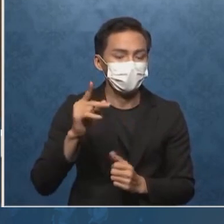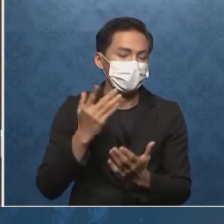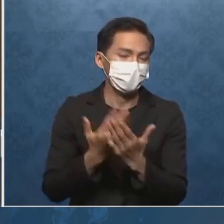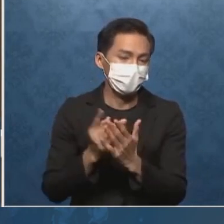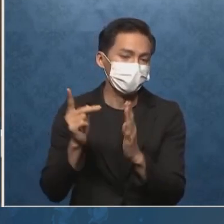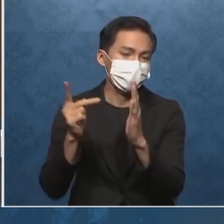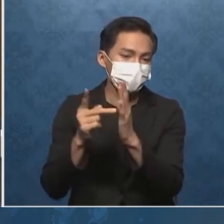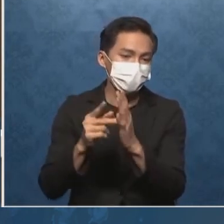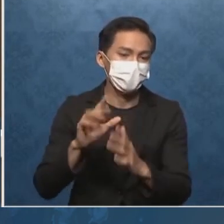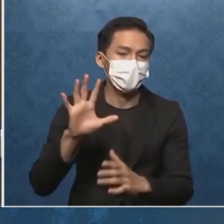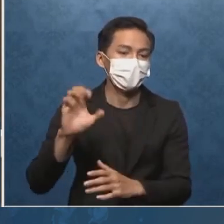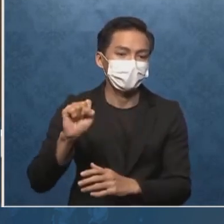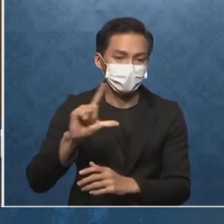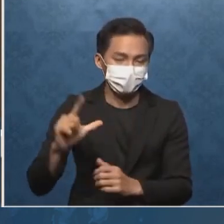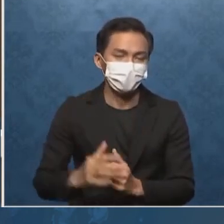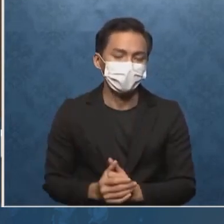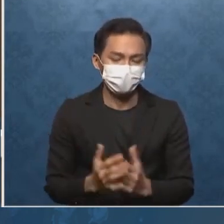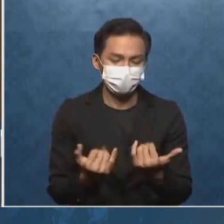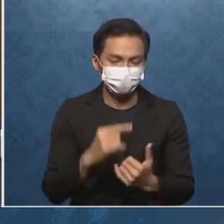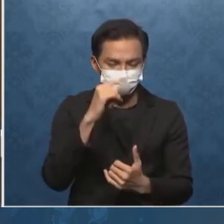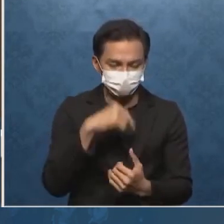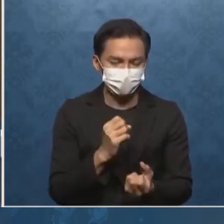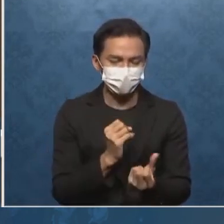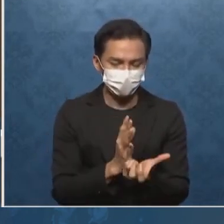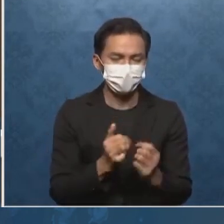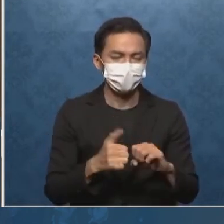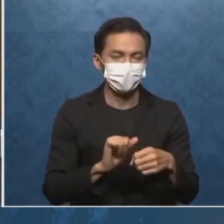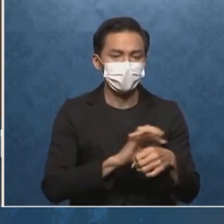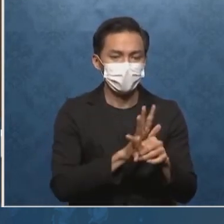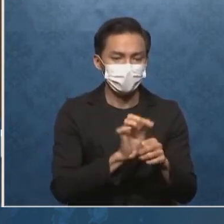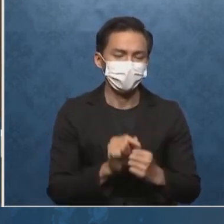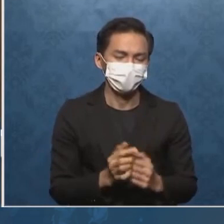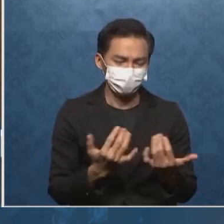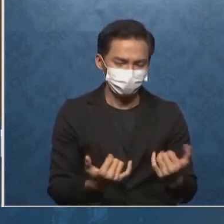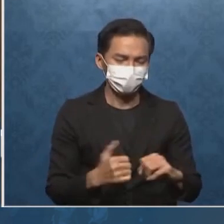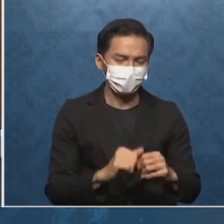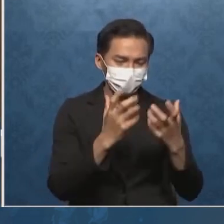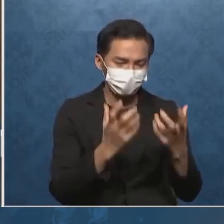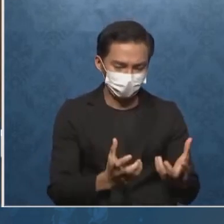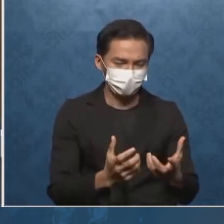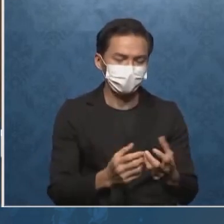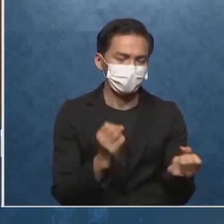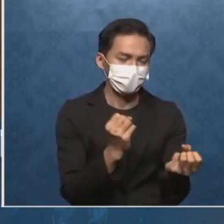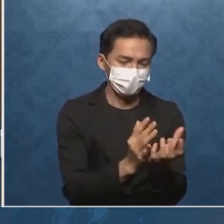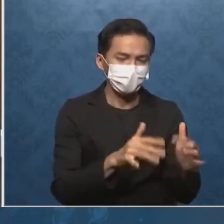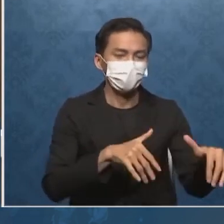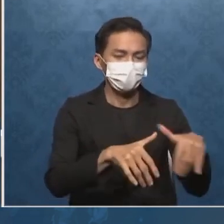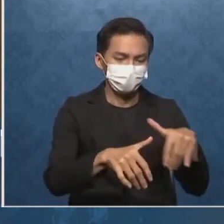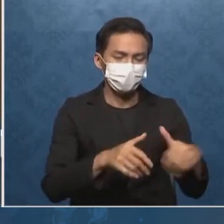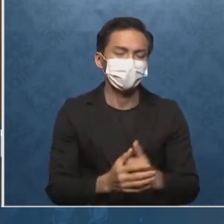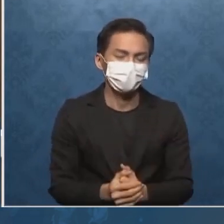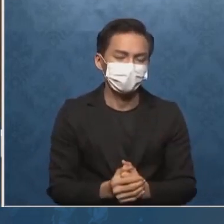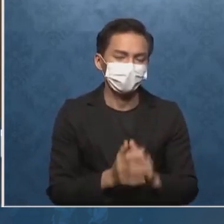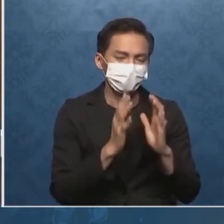ประธานครับประเทศไทยรับผลกระทบจากโควิชทำให้เกิดวิกฤติทางเศรษฐกิจต่อพี่น้องประชาชนคน